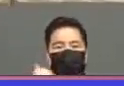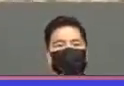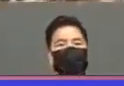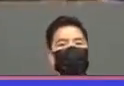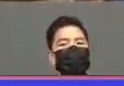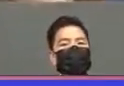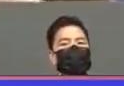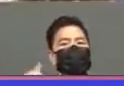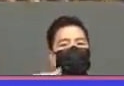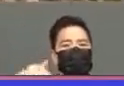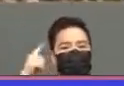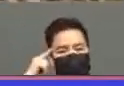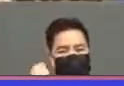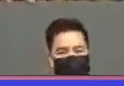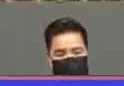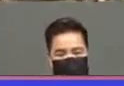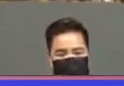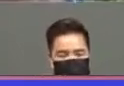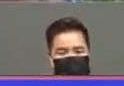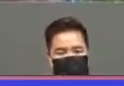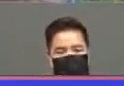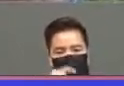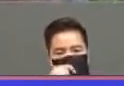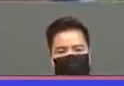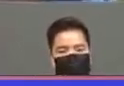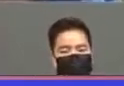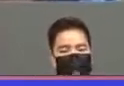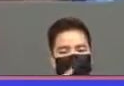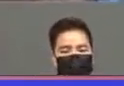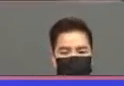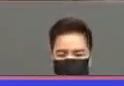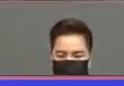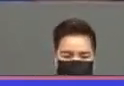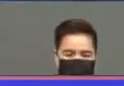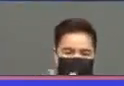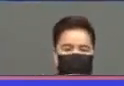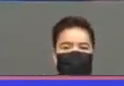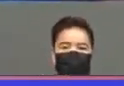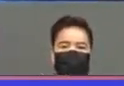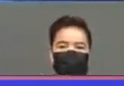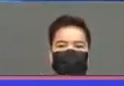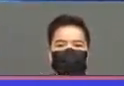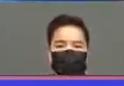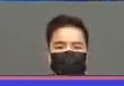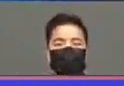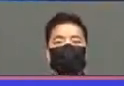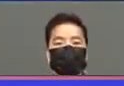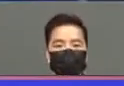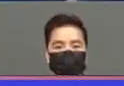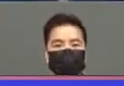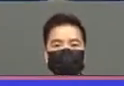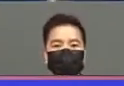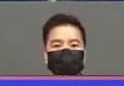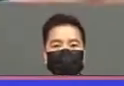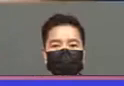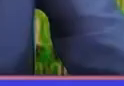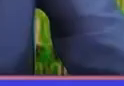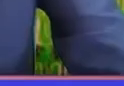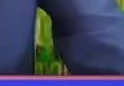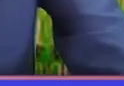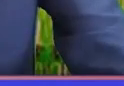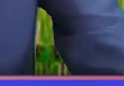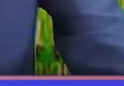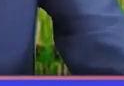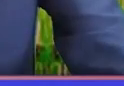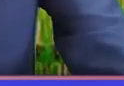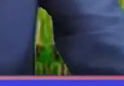ง 420,000 ตันสร้างมูลค่าในการส่งออกกว่า 34,490 ล้านบาทนะคะด้วยผลไม้สดที่สร้างมูลค่าในการส่งออก